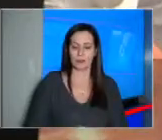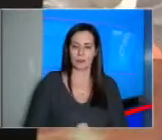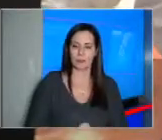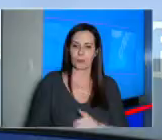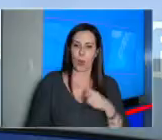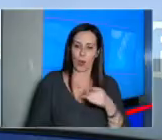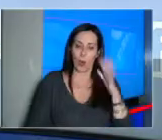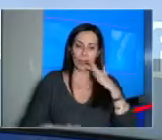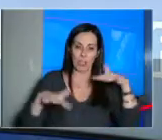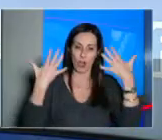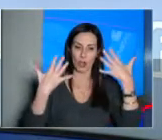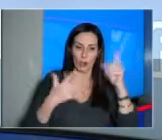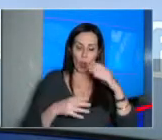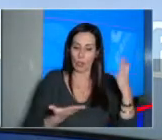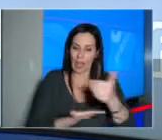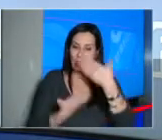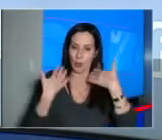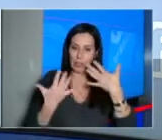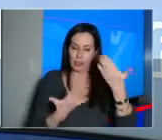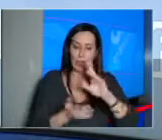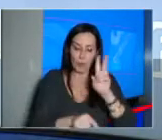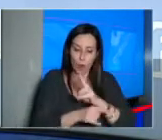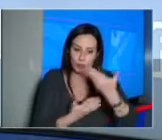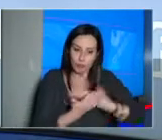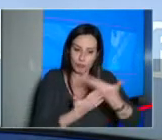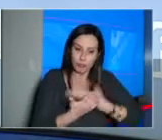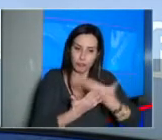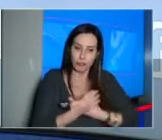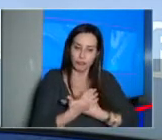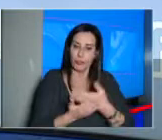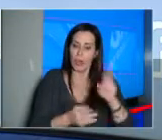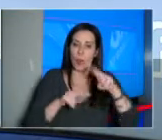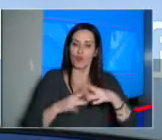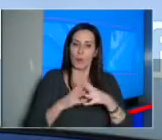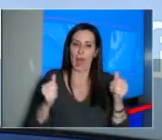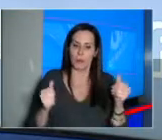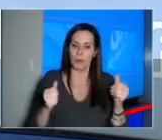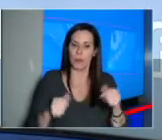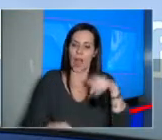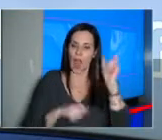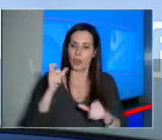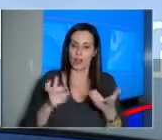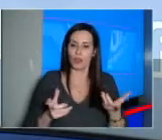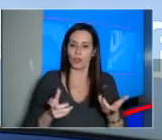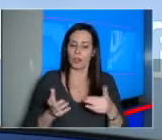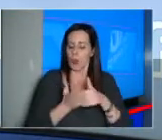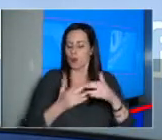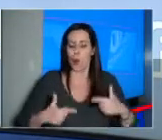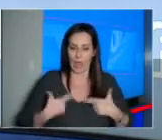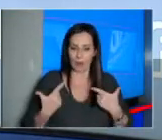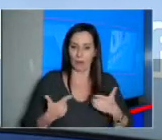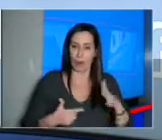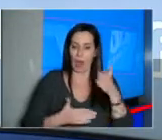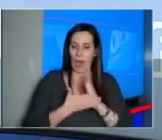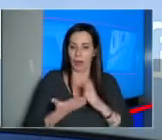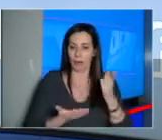יכול להיות שעוד 10 שנים, אם לא נאסוף את הסיפורים של המאבק הזה וניקח את החומרים, הם לא יהיו. אנשים יעברו, ימשיכו בחיים שלהם, אולי